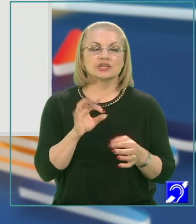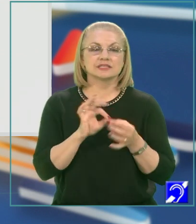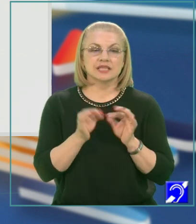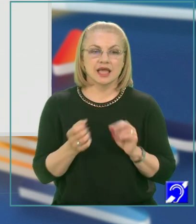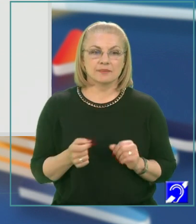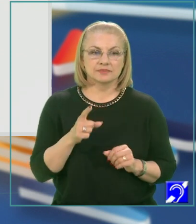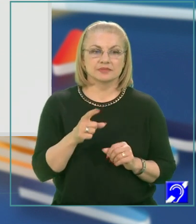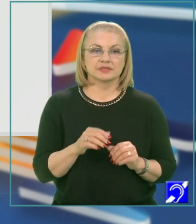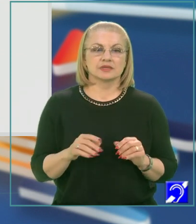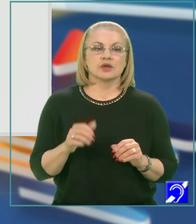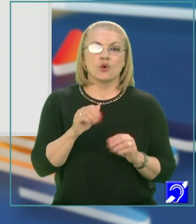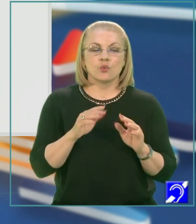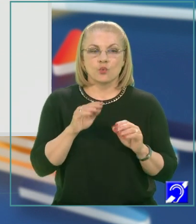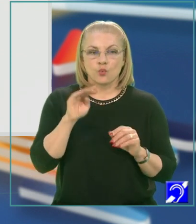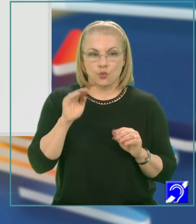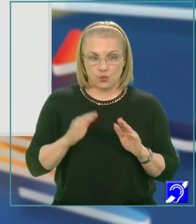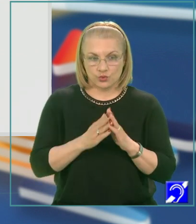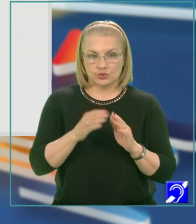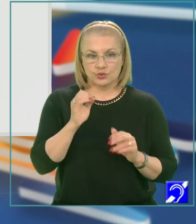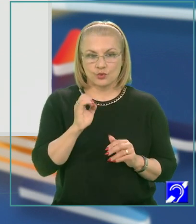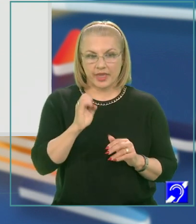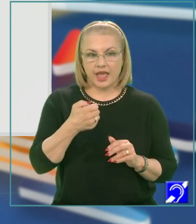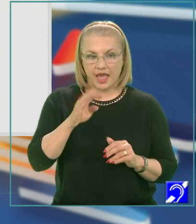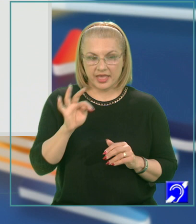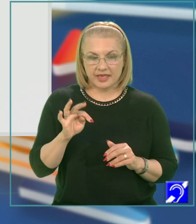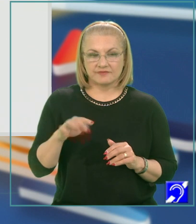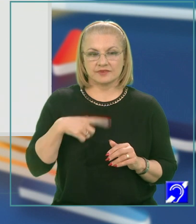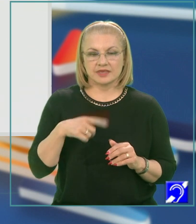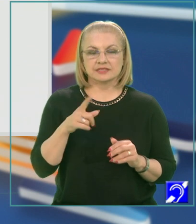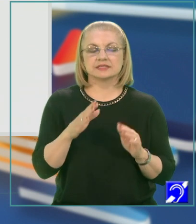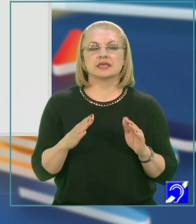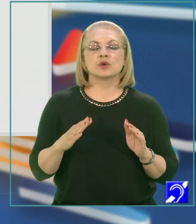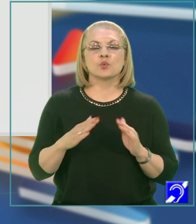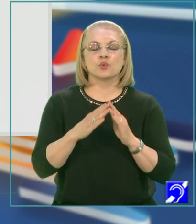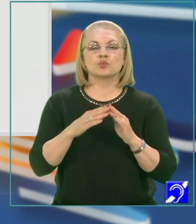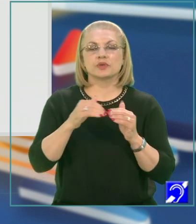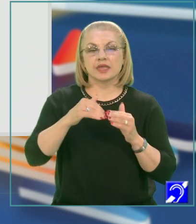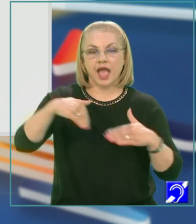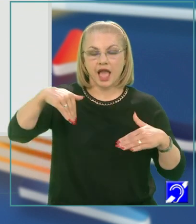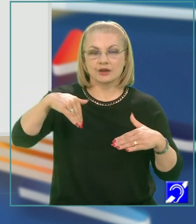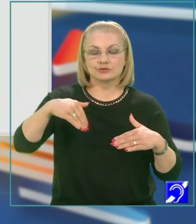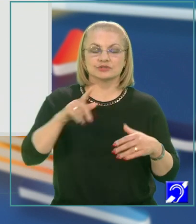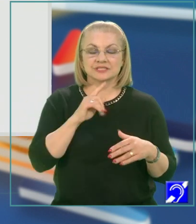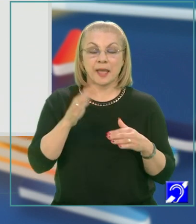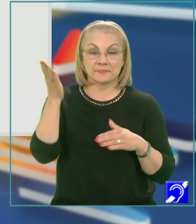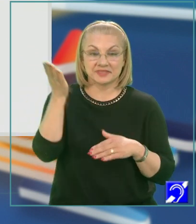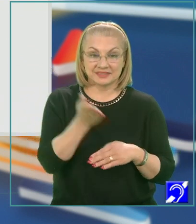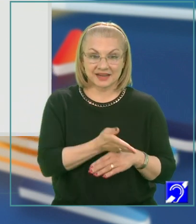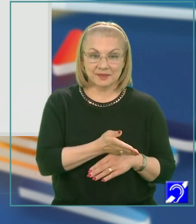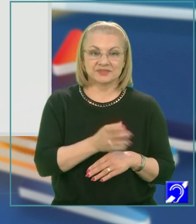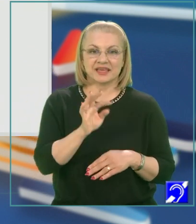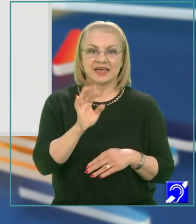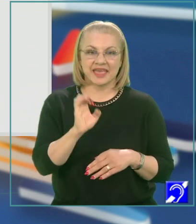este un unghi alungit, ceea ce înseamnă că se formează o dreaptă, dreapta